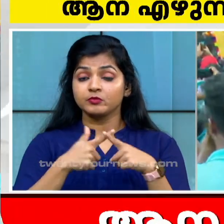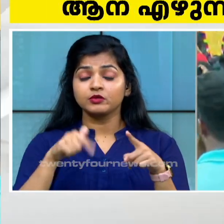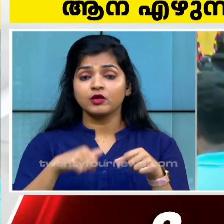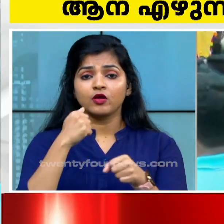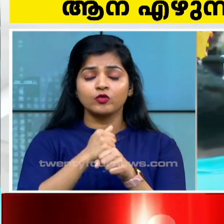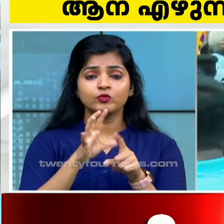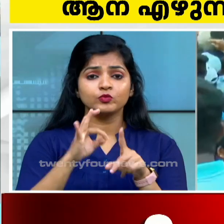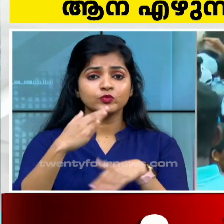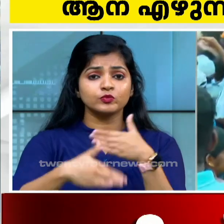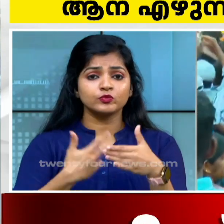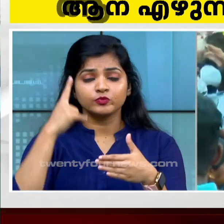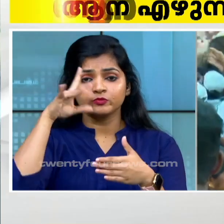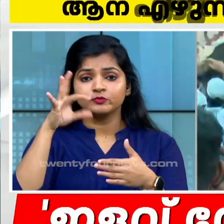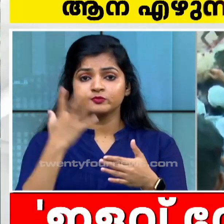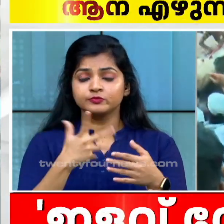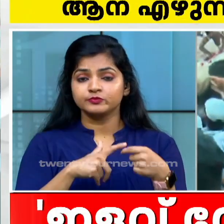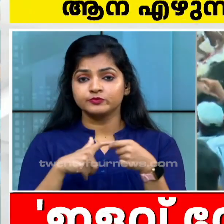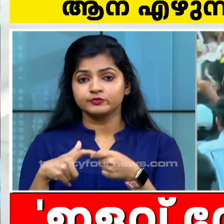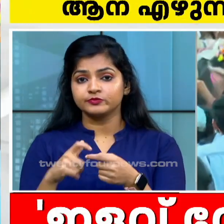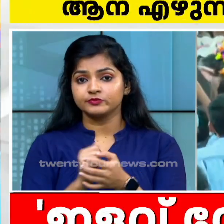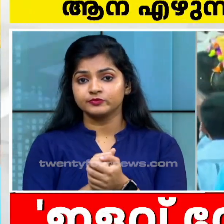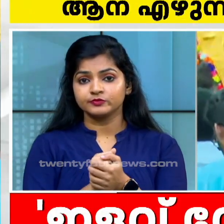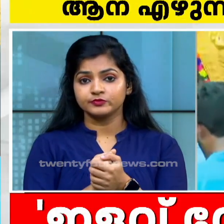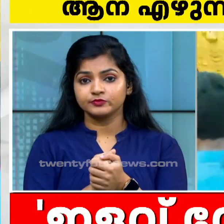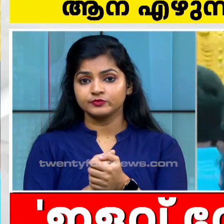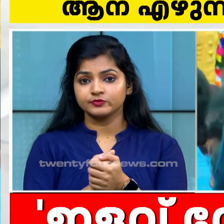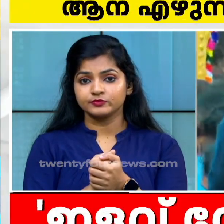ഇനി എങ്ങനെയായിരിക്കും വിഷ്ണു?